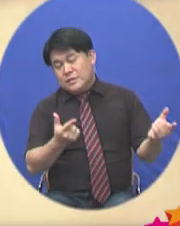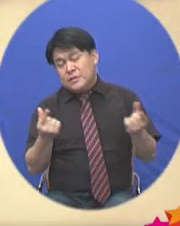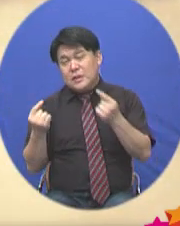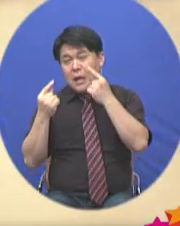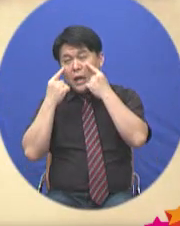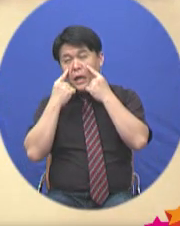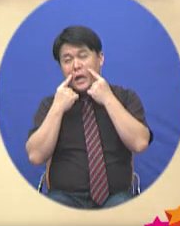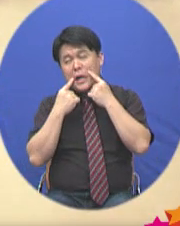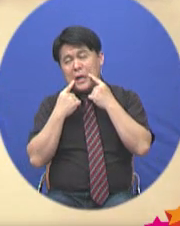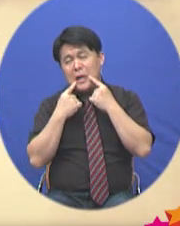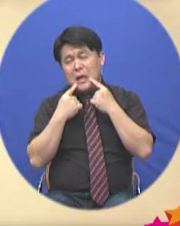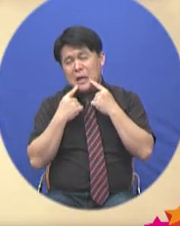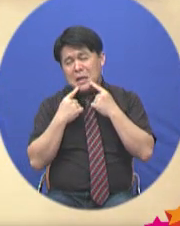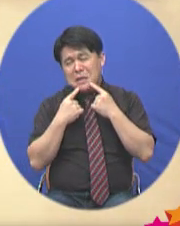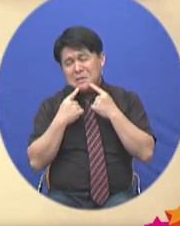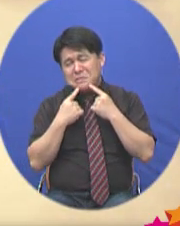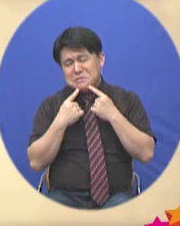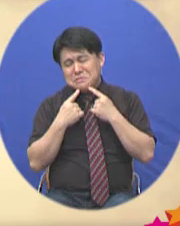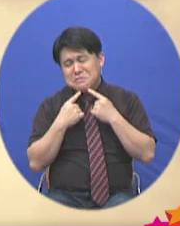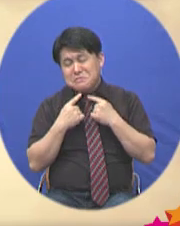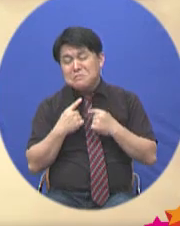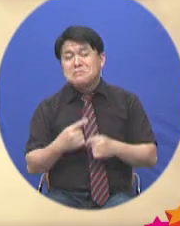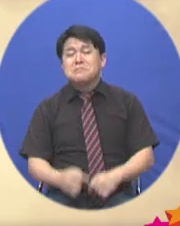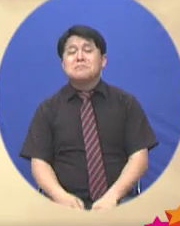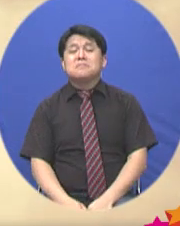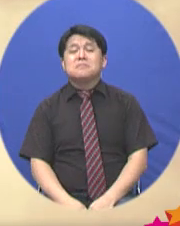서러워 울고 간다